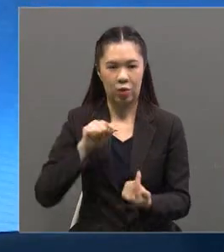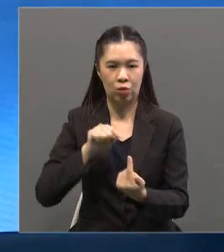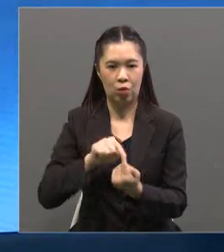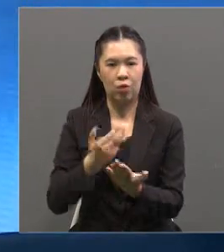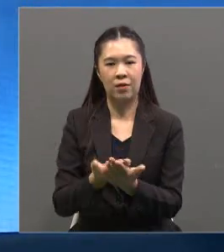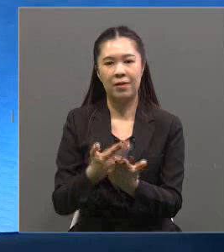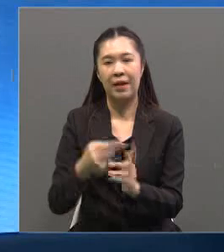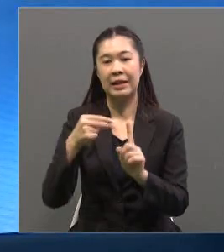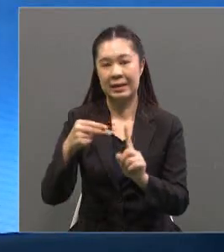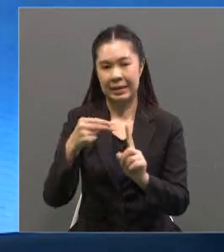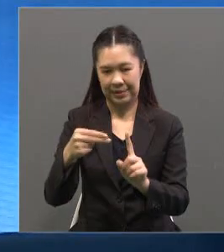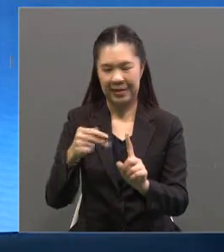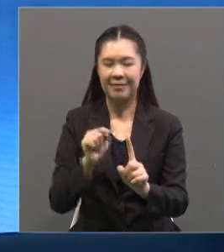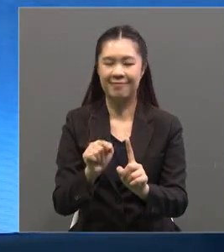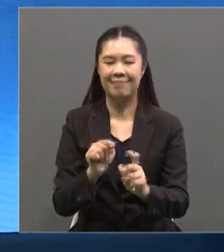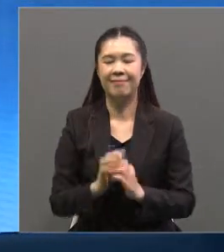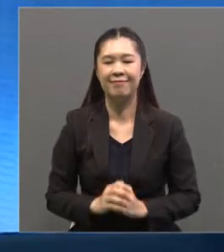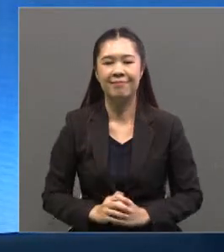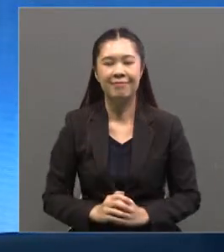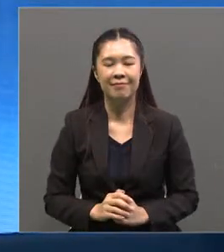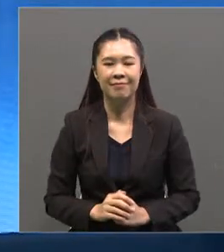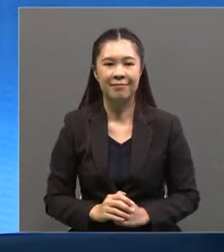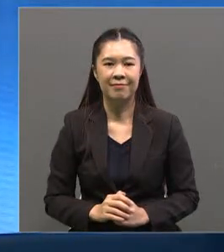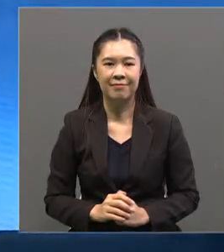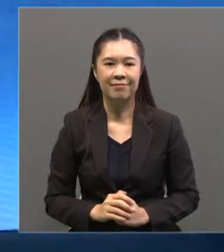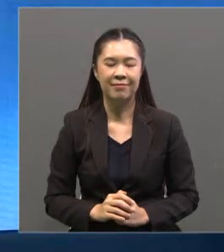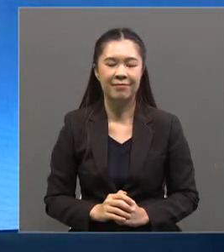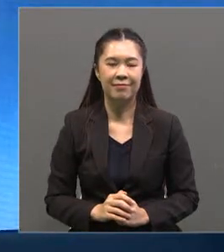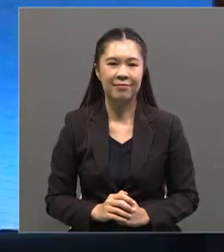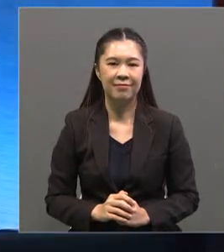การ Digital Wallet 10,000 บาทนี้ครับ